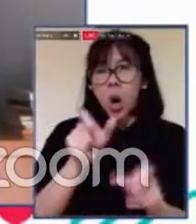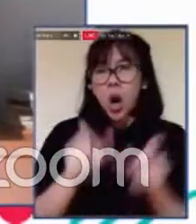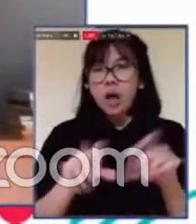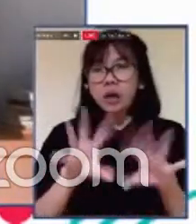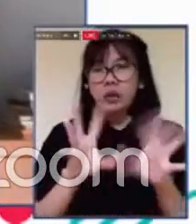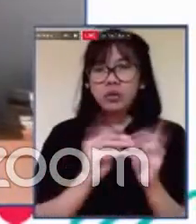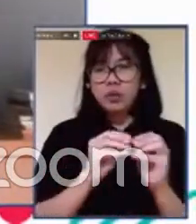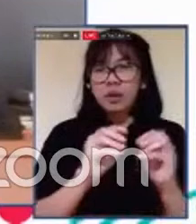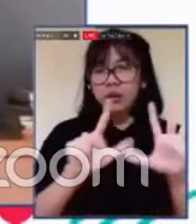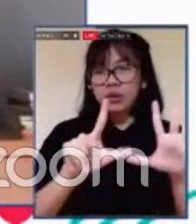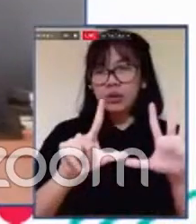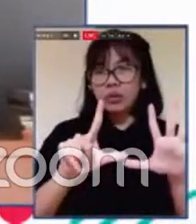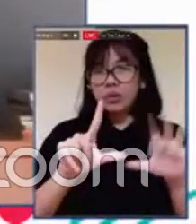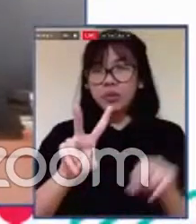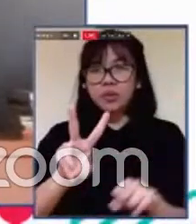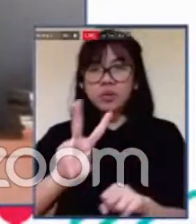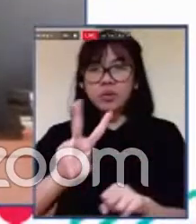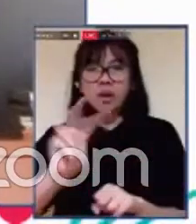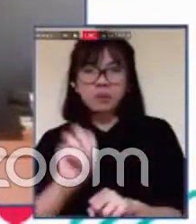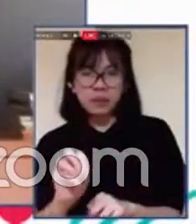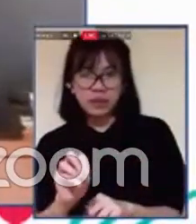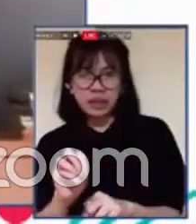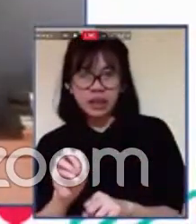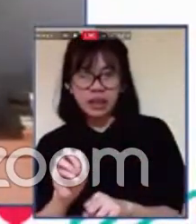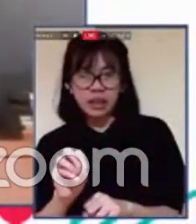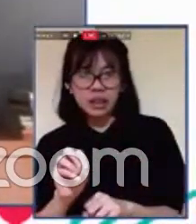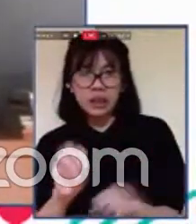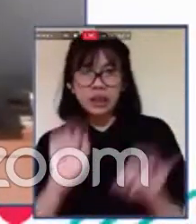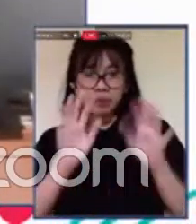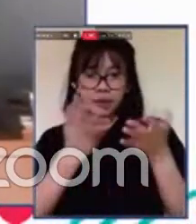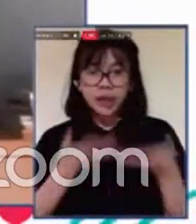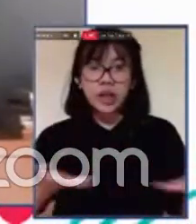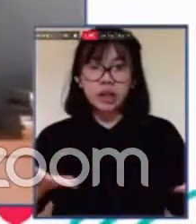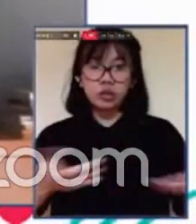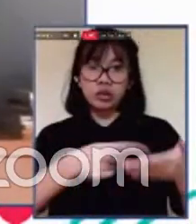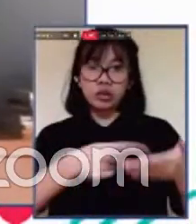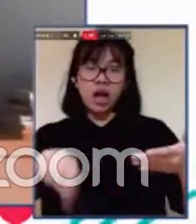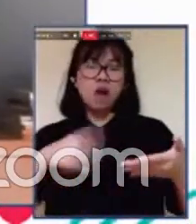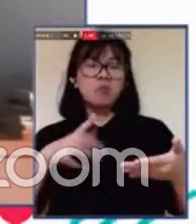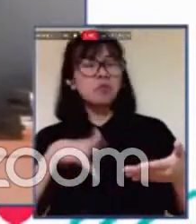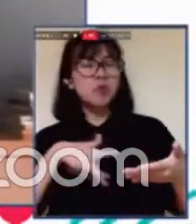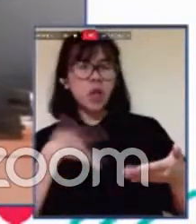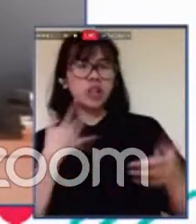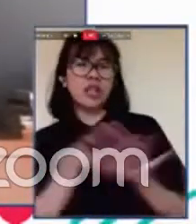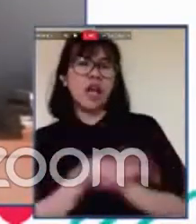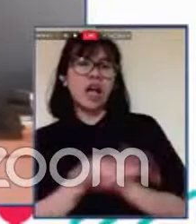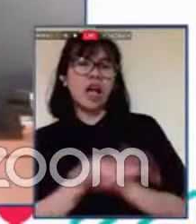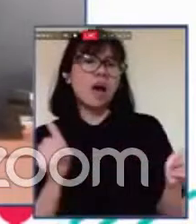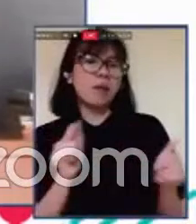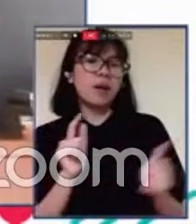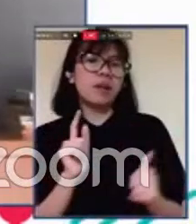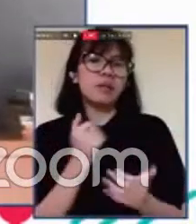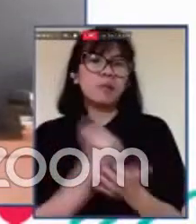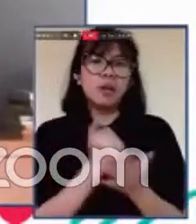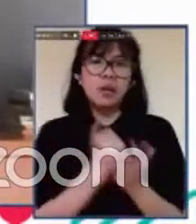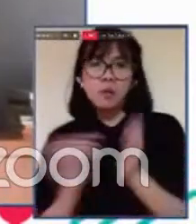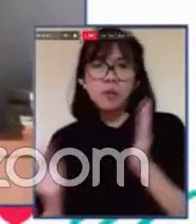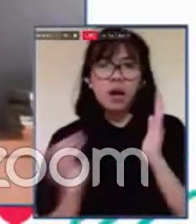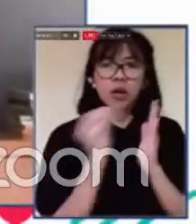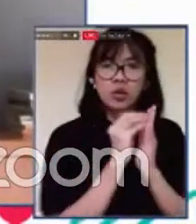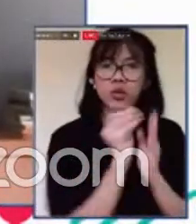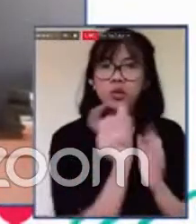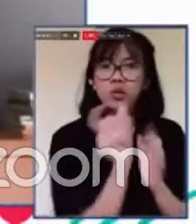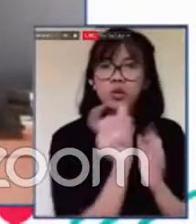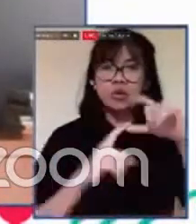bahwa akun mereka itu aman hanya dengan menggunakan username, satu username dan